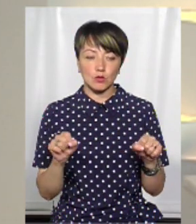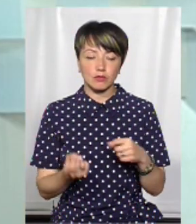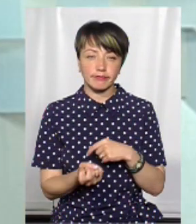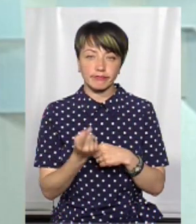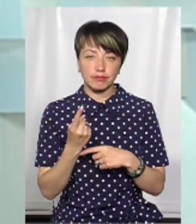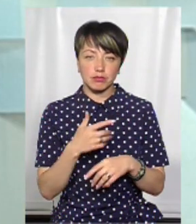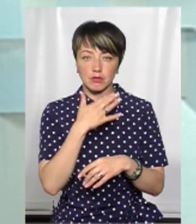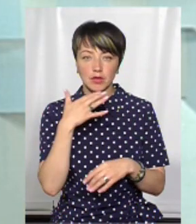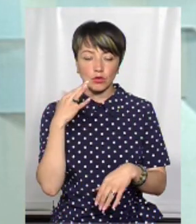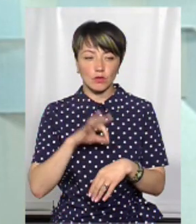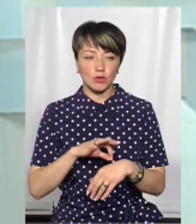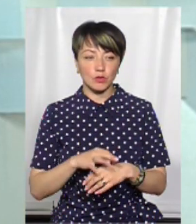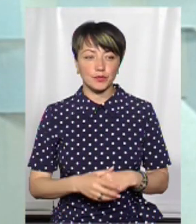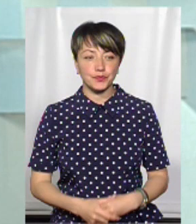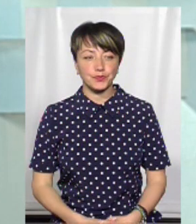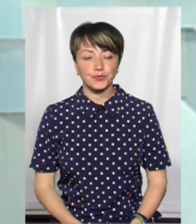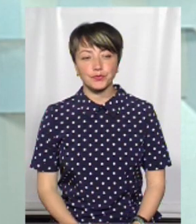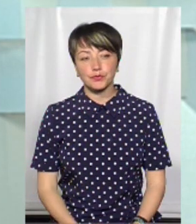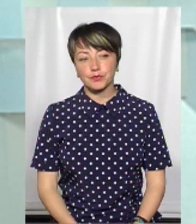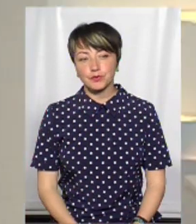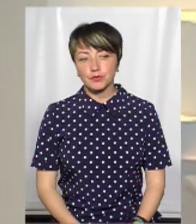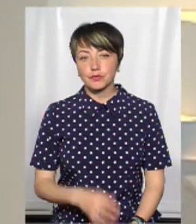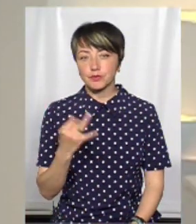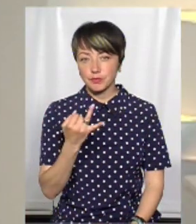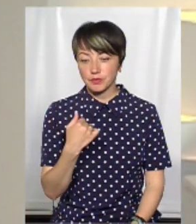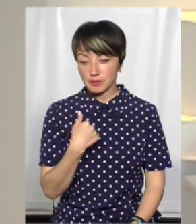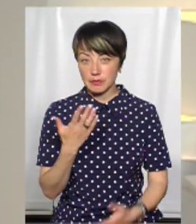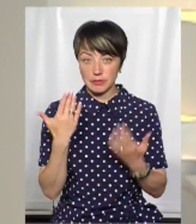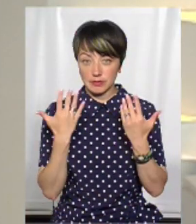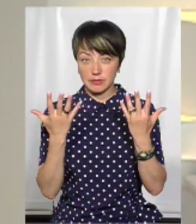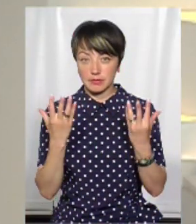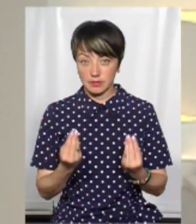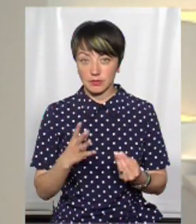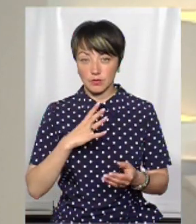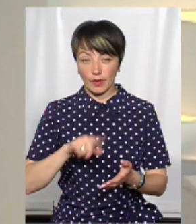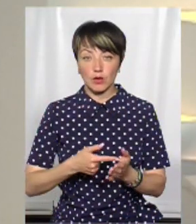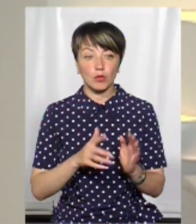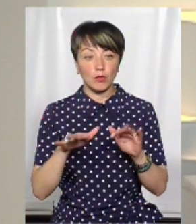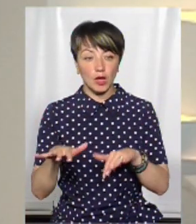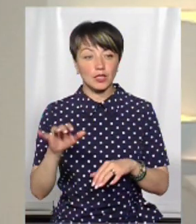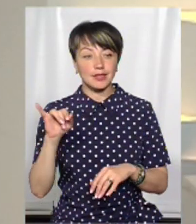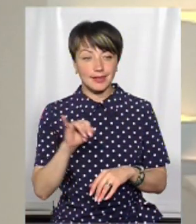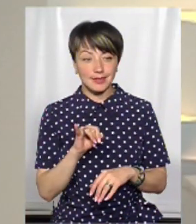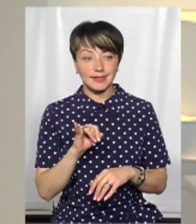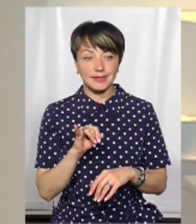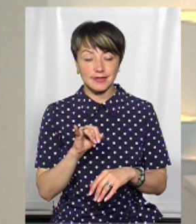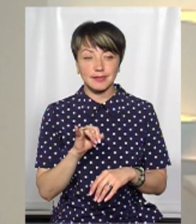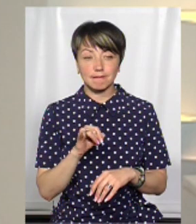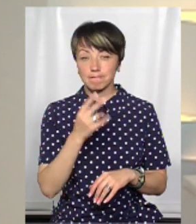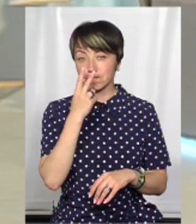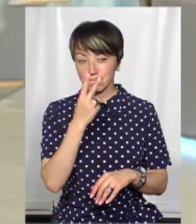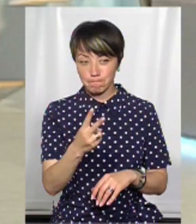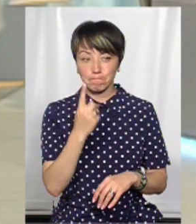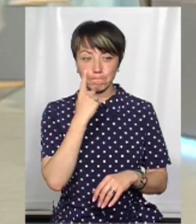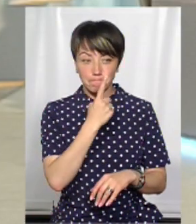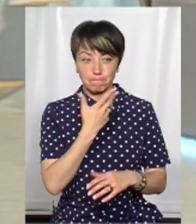джерелами дуже багатьох інфекцій. Дуже цікаво, тому що я сам на вихідних був на нашому міському пляжі, і я на власні